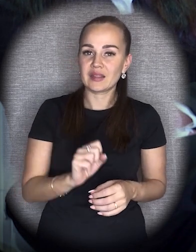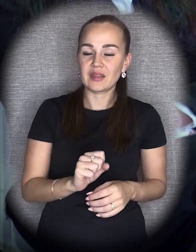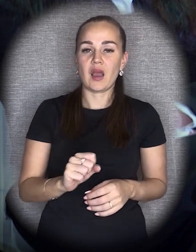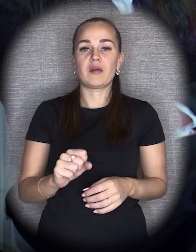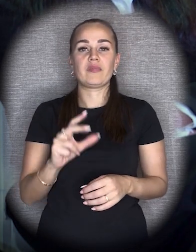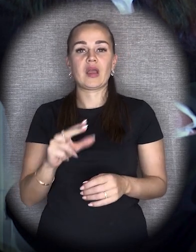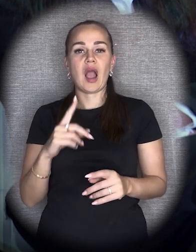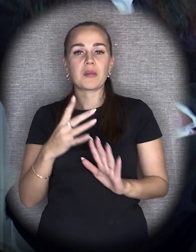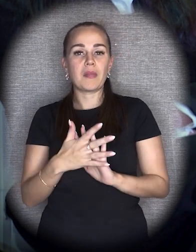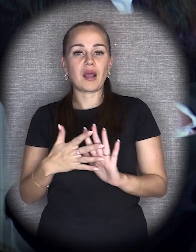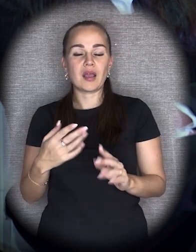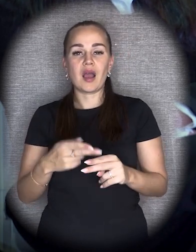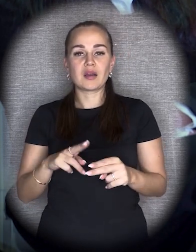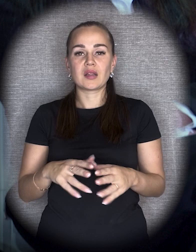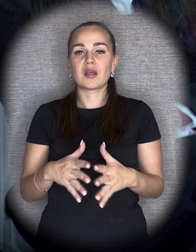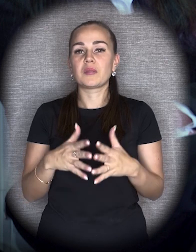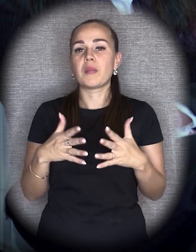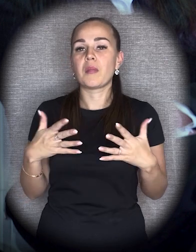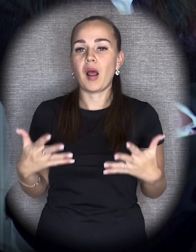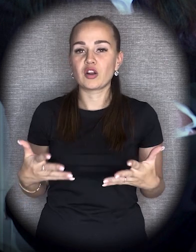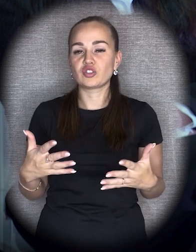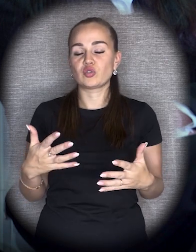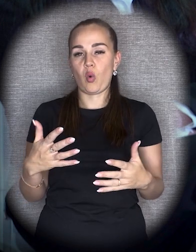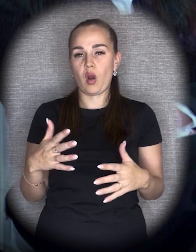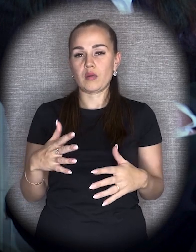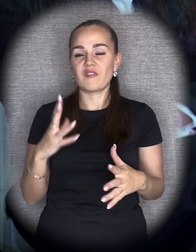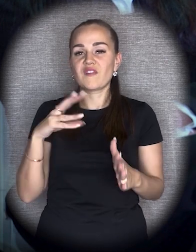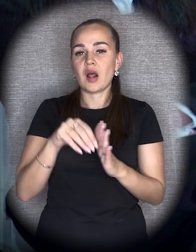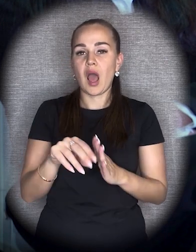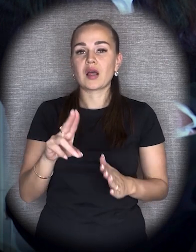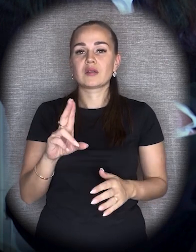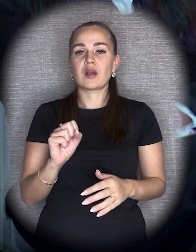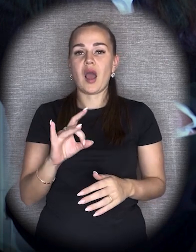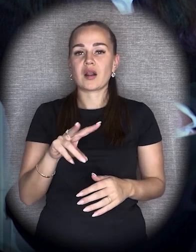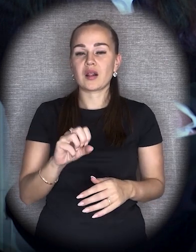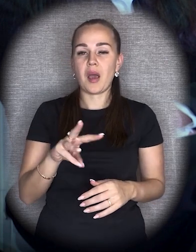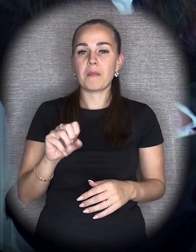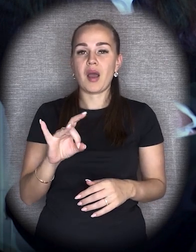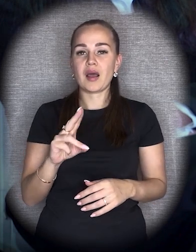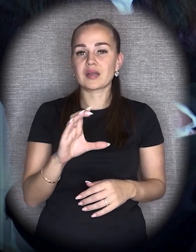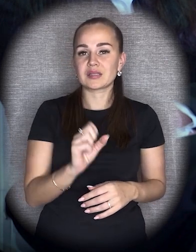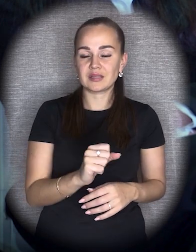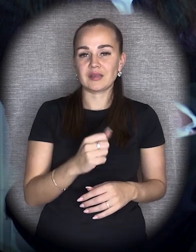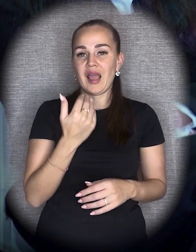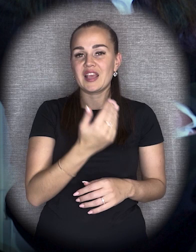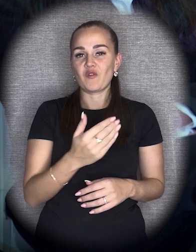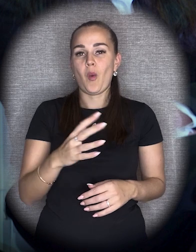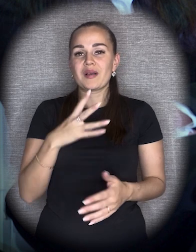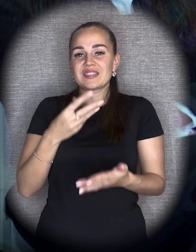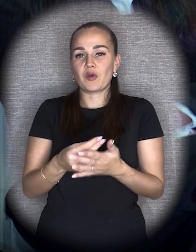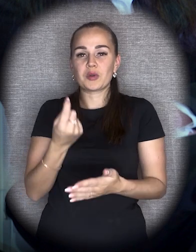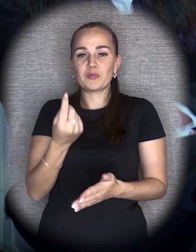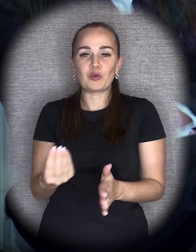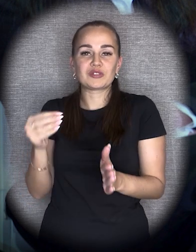как понять этот гигантский вклад философа Карла Маркса и так далее, и так далее. То есть тут такая еще такая стилизация с моей стороны